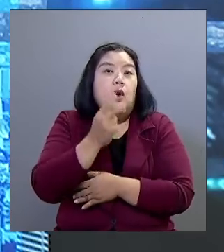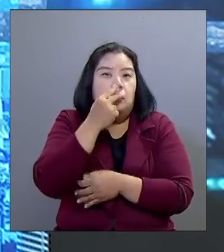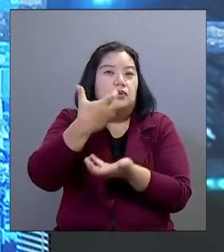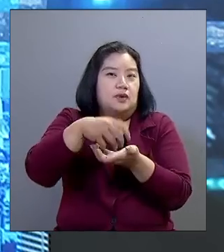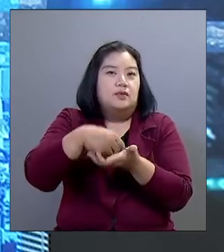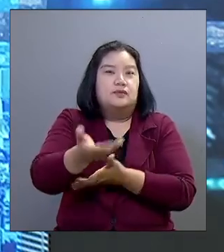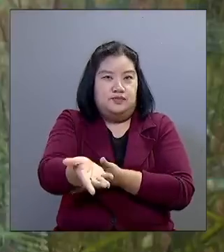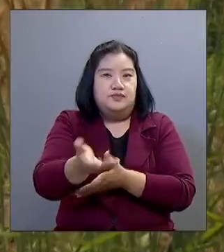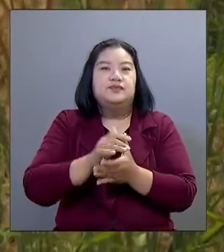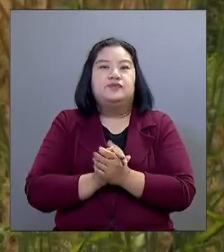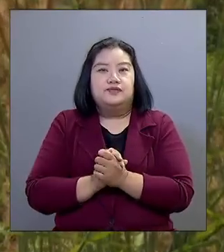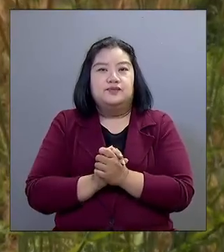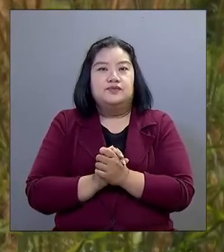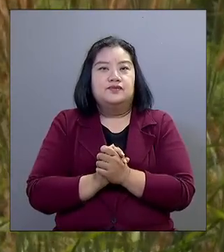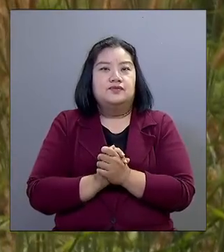ปดูกันค่ะ